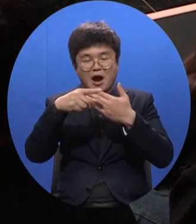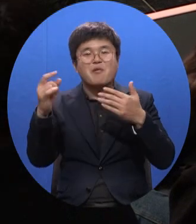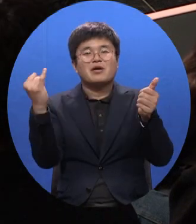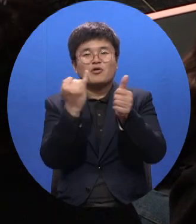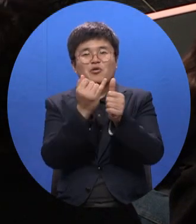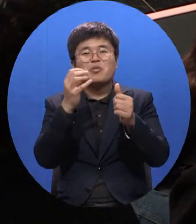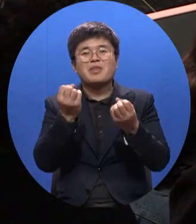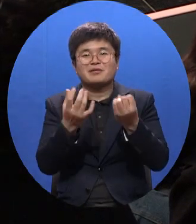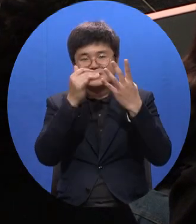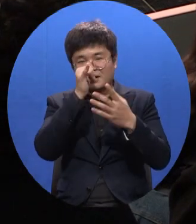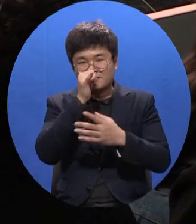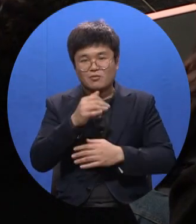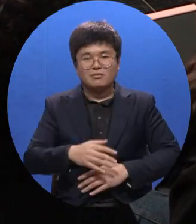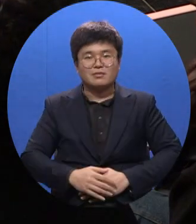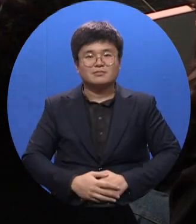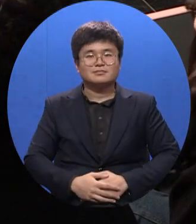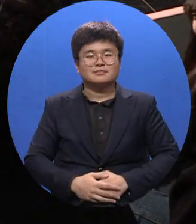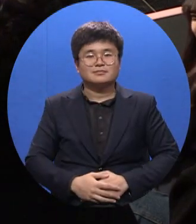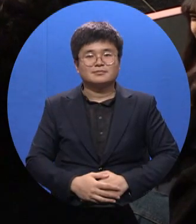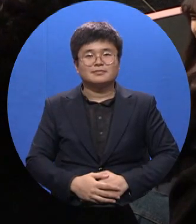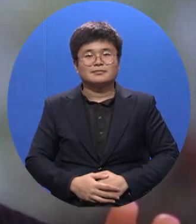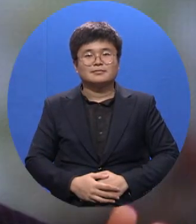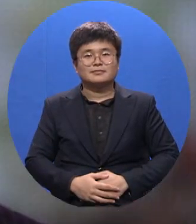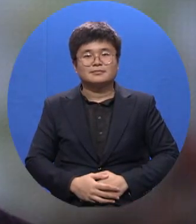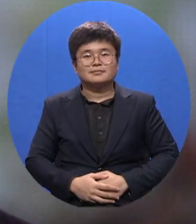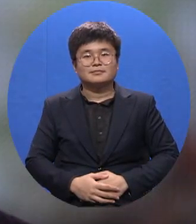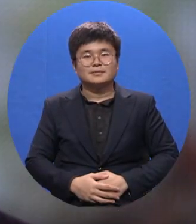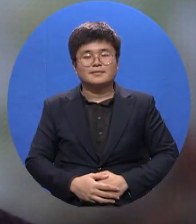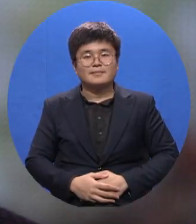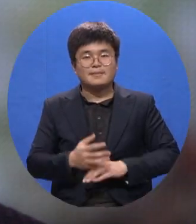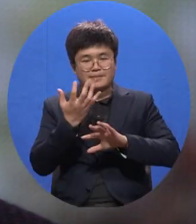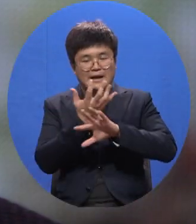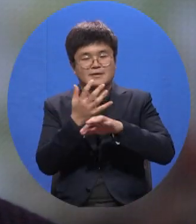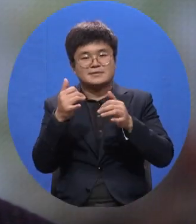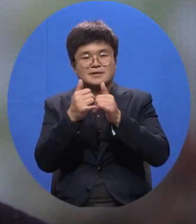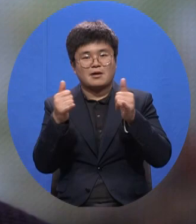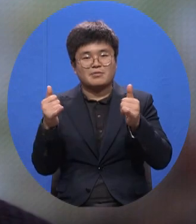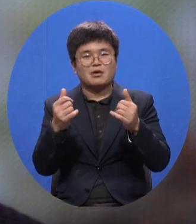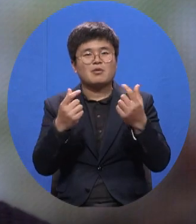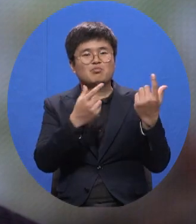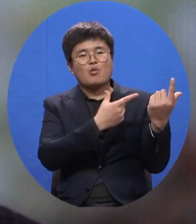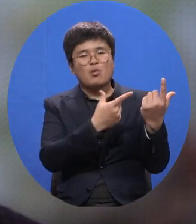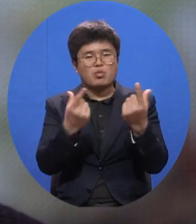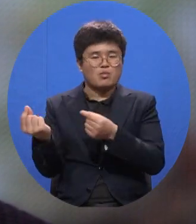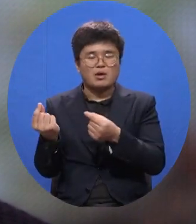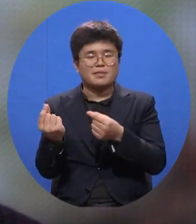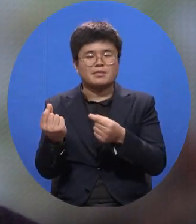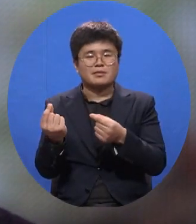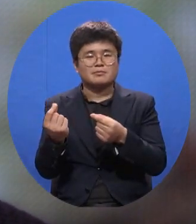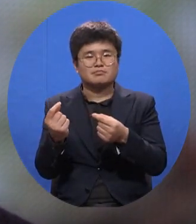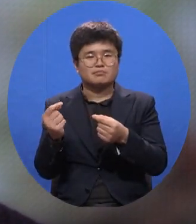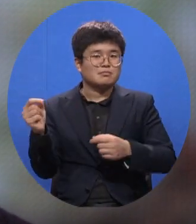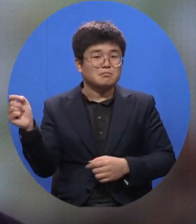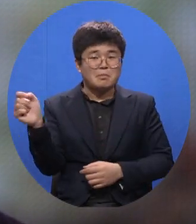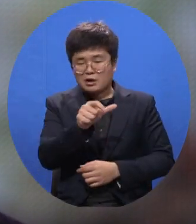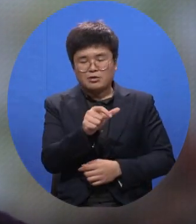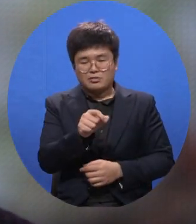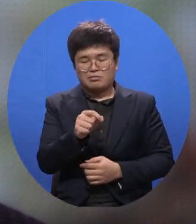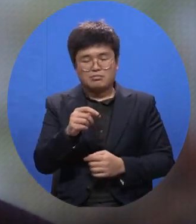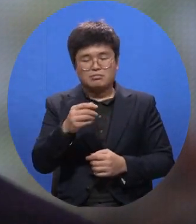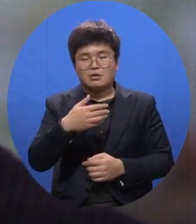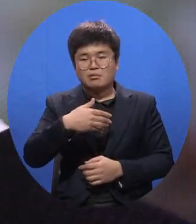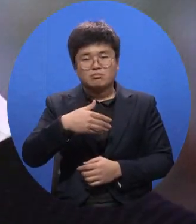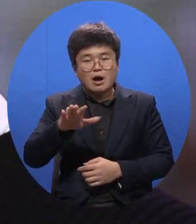그때 그런 얘기 있어서 저희가 5 남 대라고 똑같은 속도로 갈 필요가 없다고 얘기